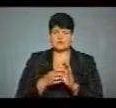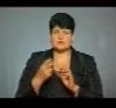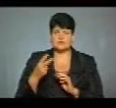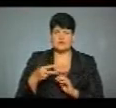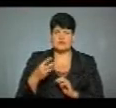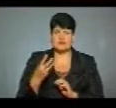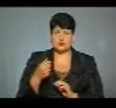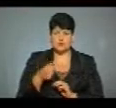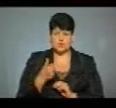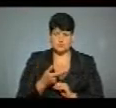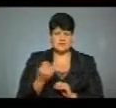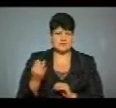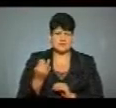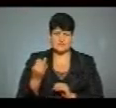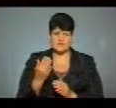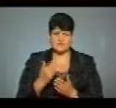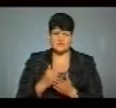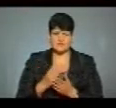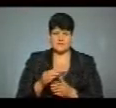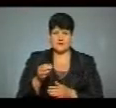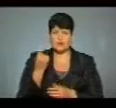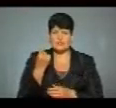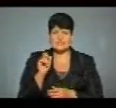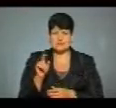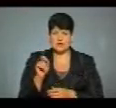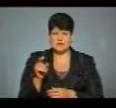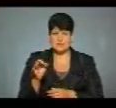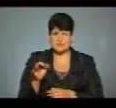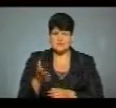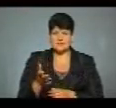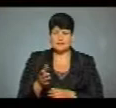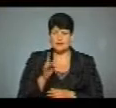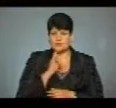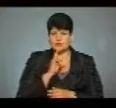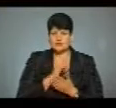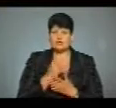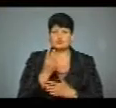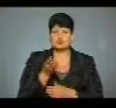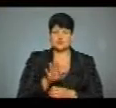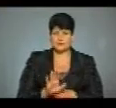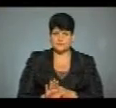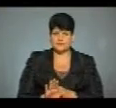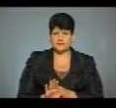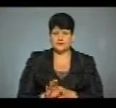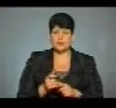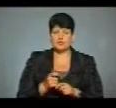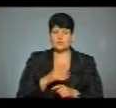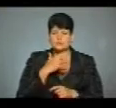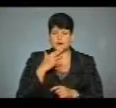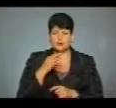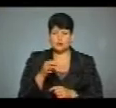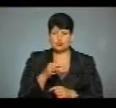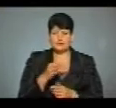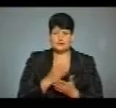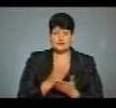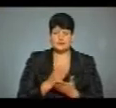року. Дуже цікавими є монети 1 злотий, ну, на жаль, їх тільки поки що 4. Дуже багато є монет ще